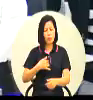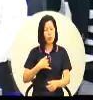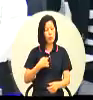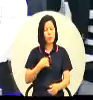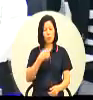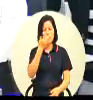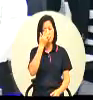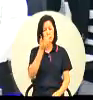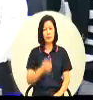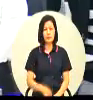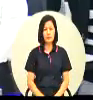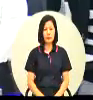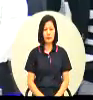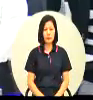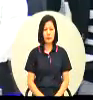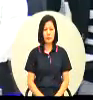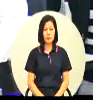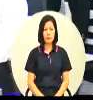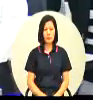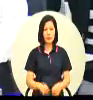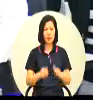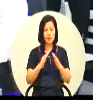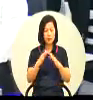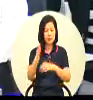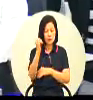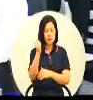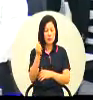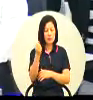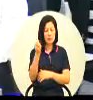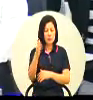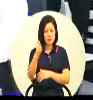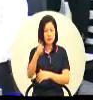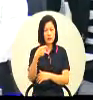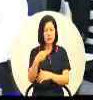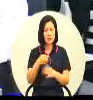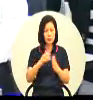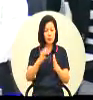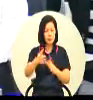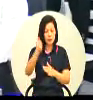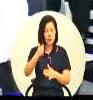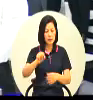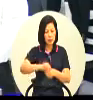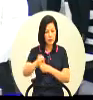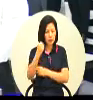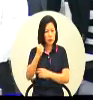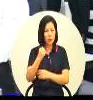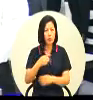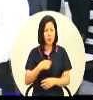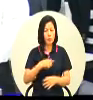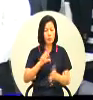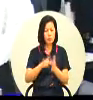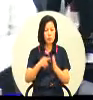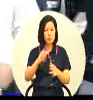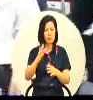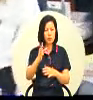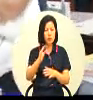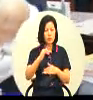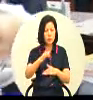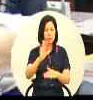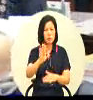局长，我希望你要加油，我们卫生局所有的团队大家做好准备，因为我时间有限，局长你先请坐。